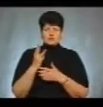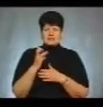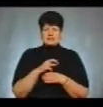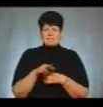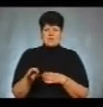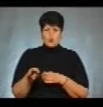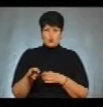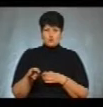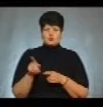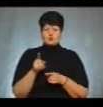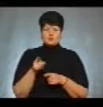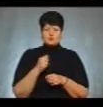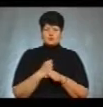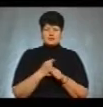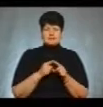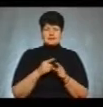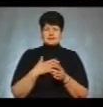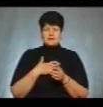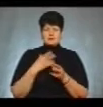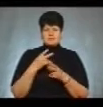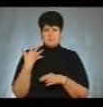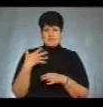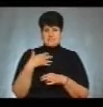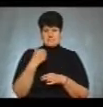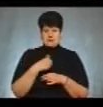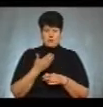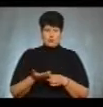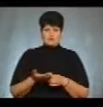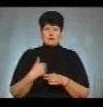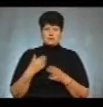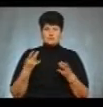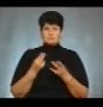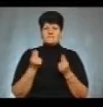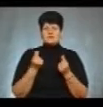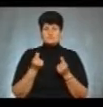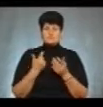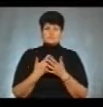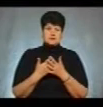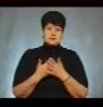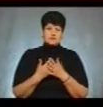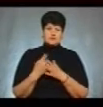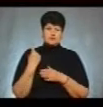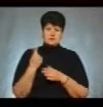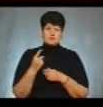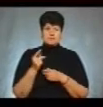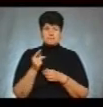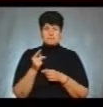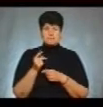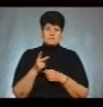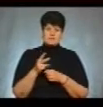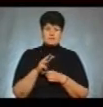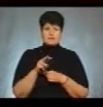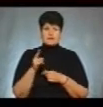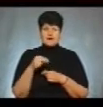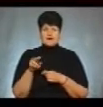мільйонів, щоб їх зробити, це нам треба 50 років. Нам потрібні фінансування в межах хоча б 1-1,5